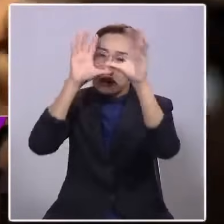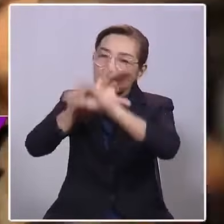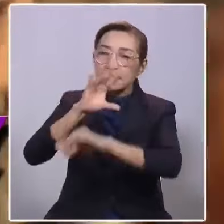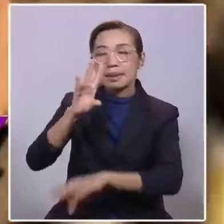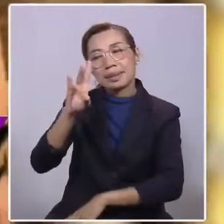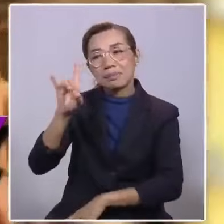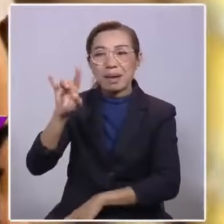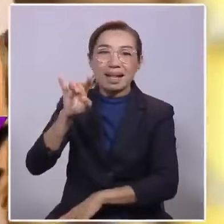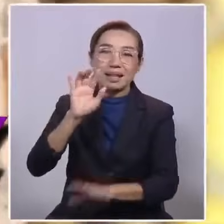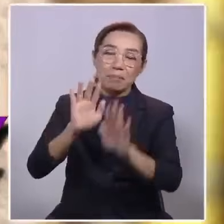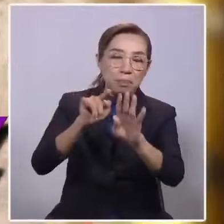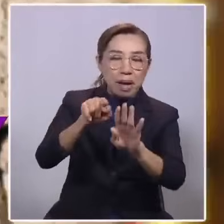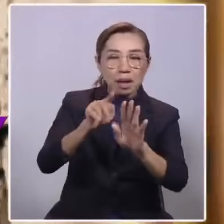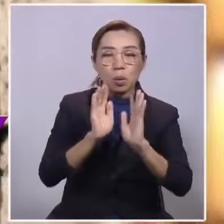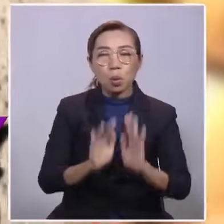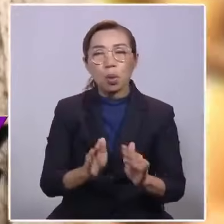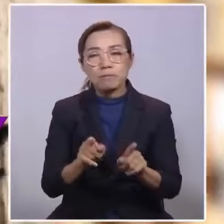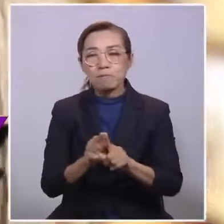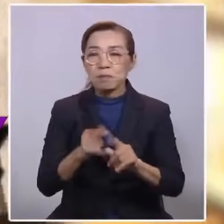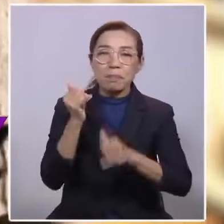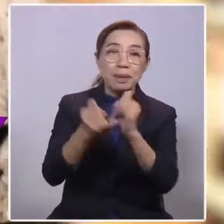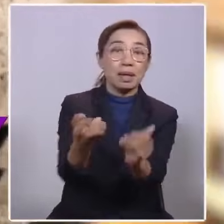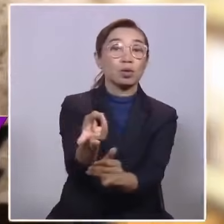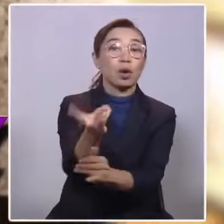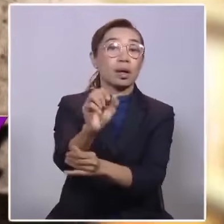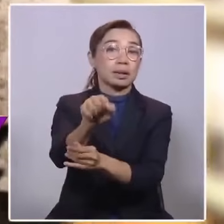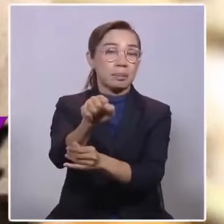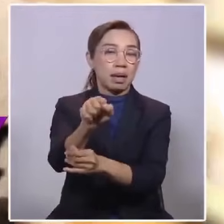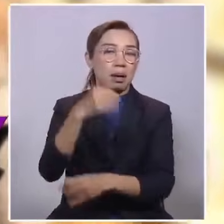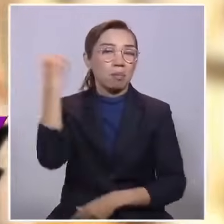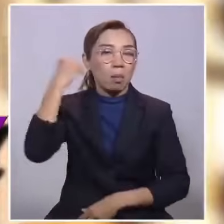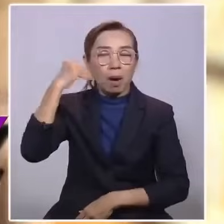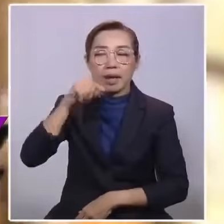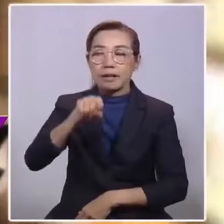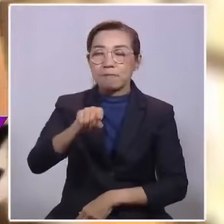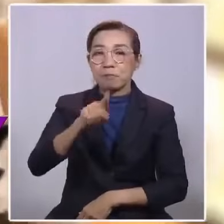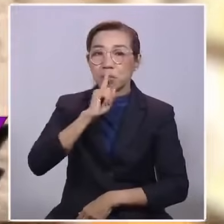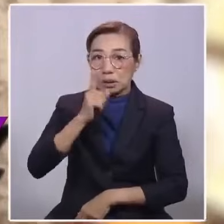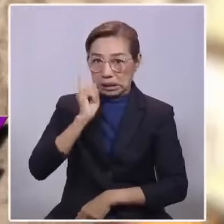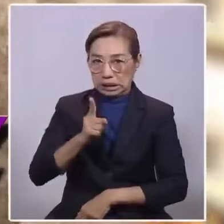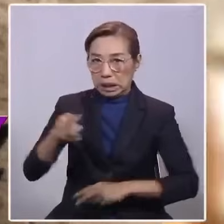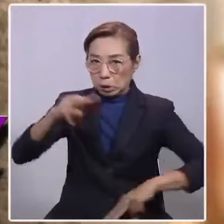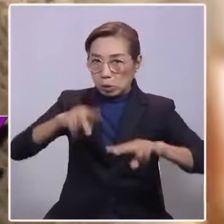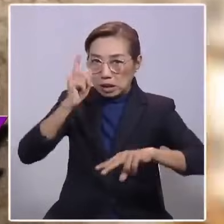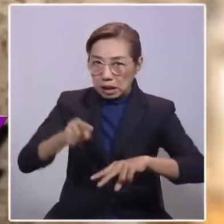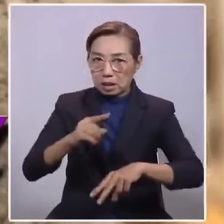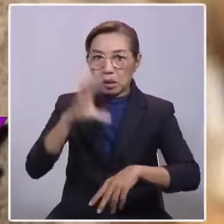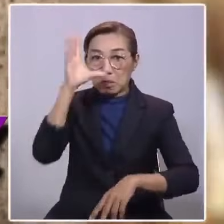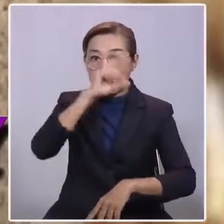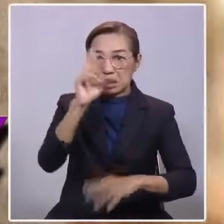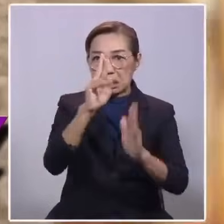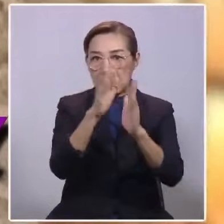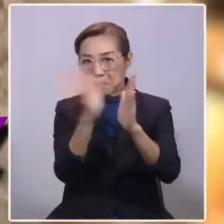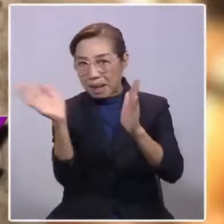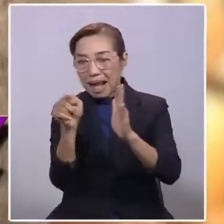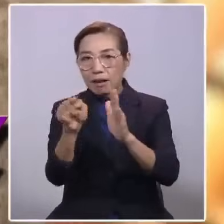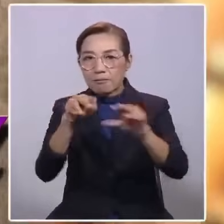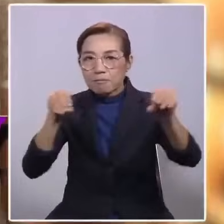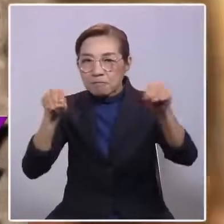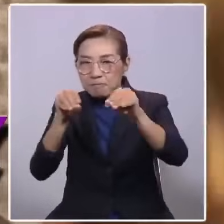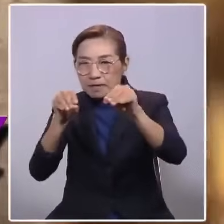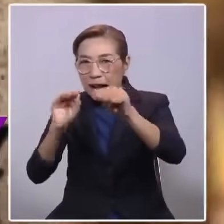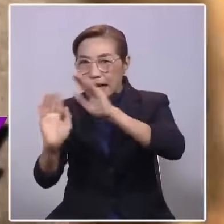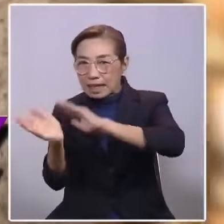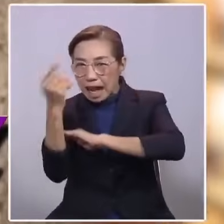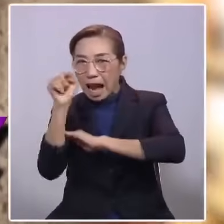เงี้ยค่ะอาจจะยังไม่ได้คึกคักสักเท่าไหร่อ๋อคือจะบอกว่าถ้าไปต้องไปแบบที่หลังเที่ยงคืนใกล้ๆสว่างแล้วอย่างเงี้